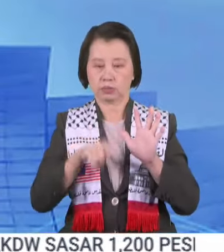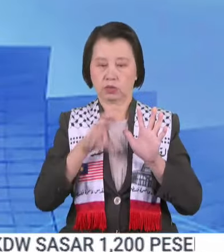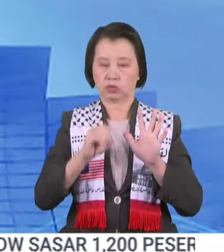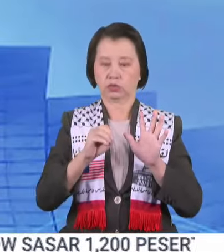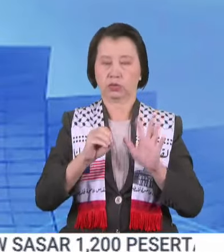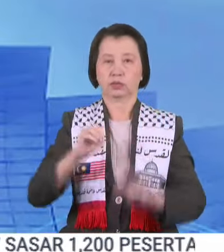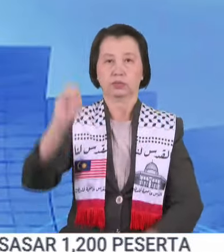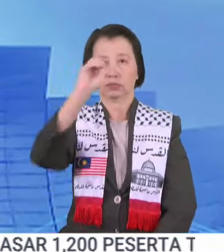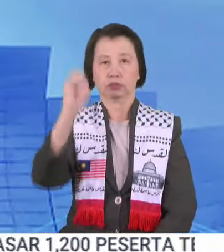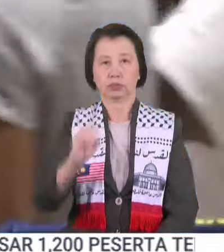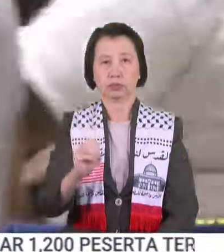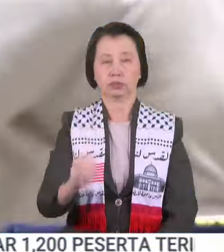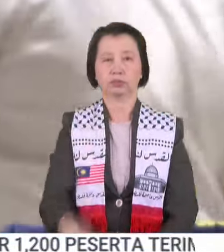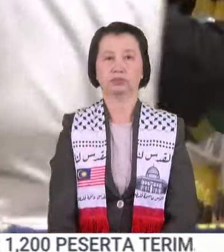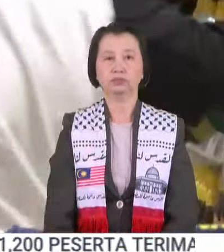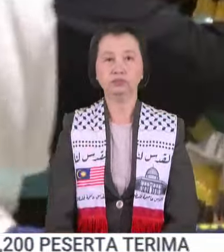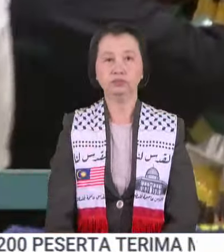5.0%.